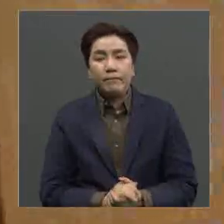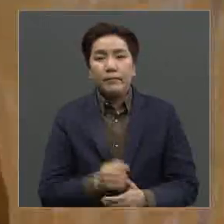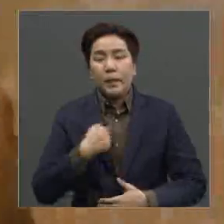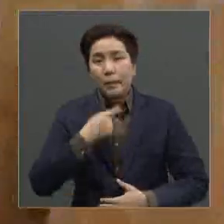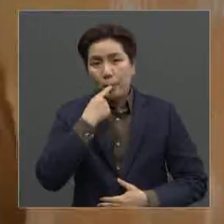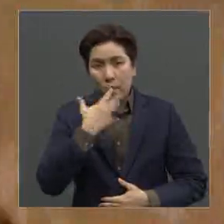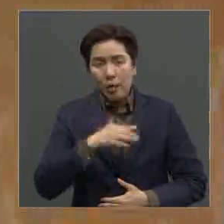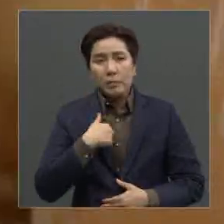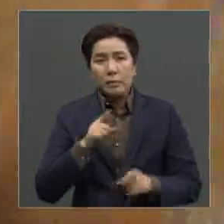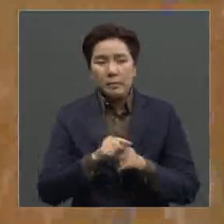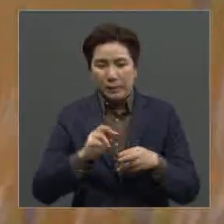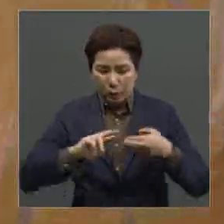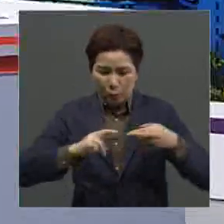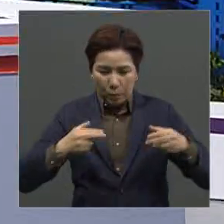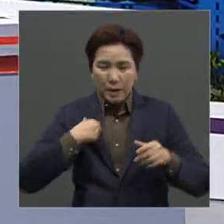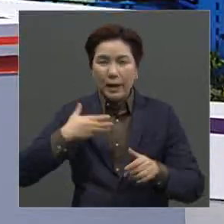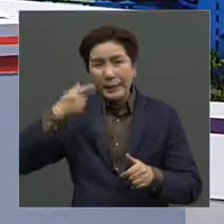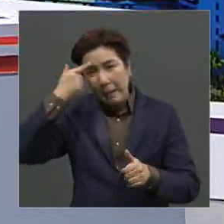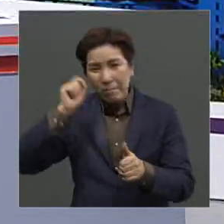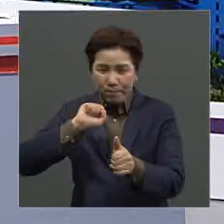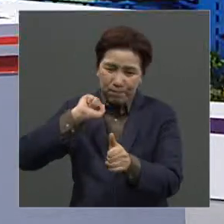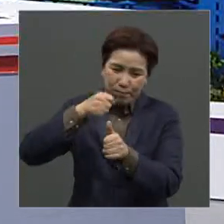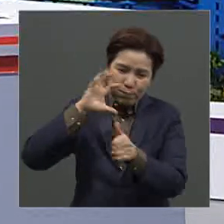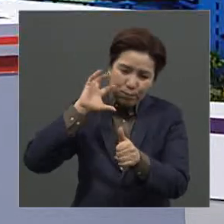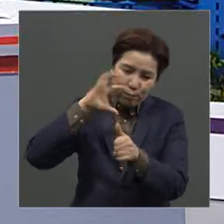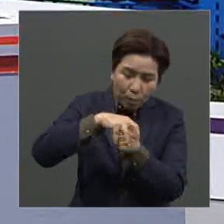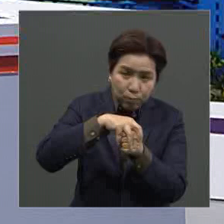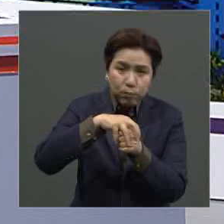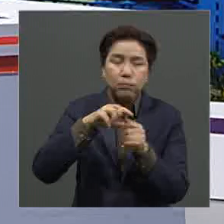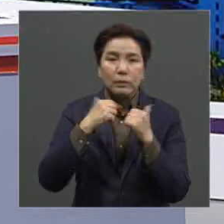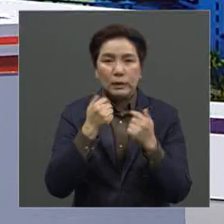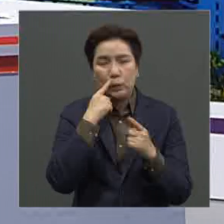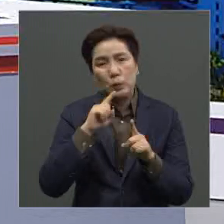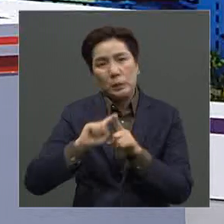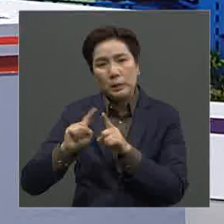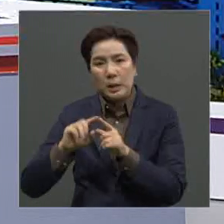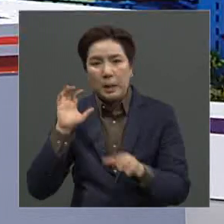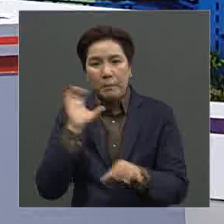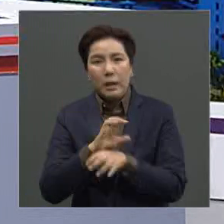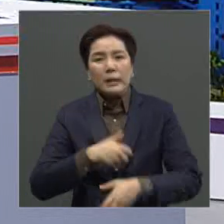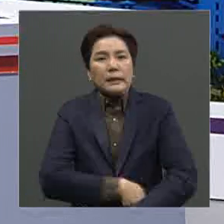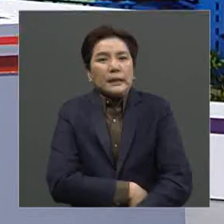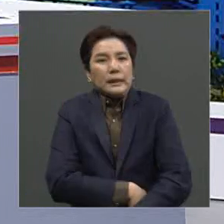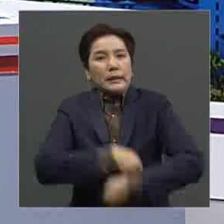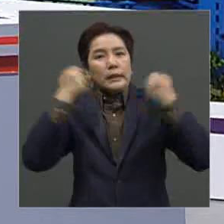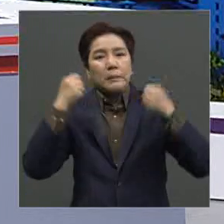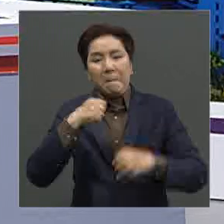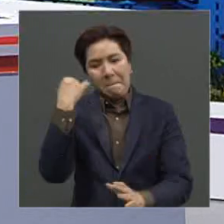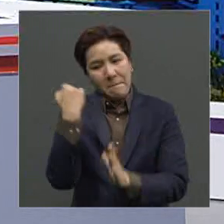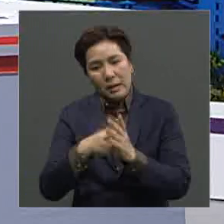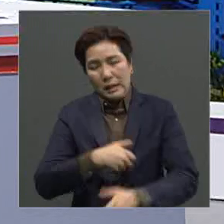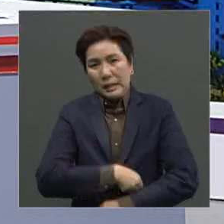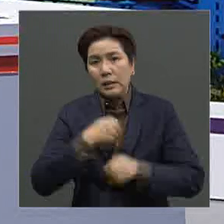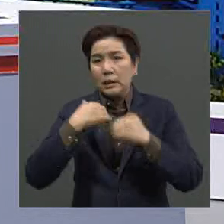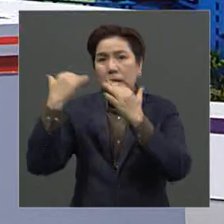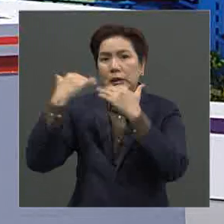ไปอาจจะมีมีทั้งโซ่อาจจะมีทั้งในส่วนของถุงรำคลุมหัวอย่างนึงคือบังคับให้ลุงเปี๊ยกถอดเสื้อไงใช่ถอดเสื้อ